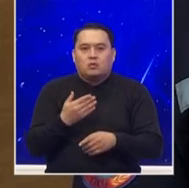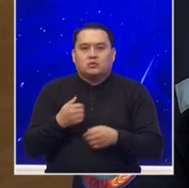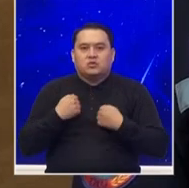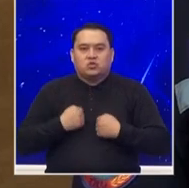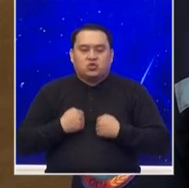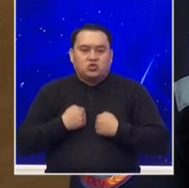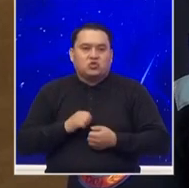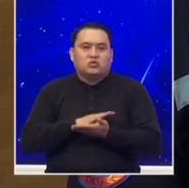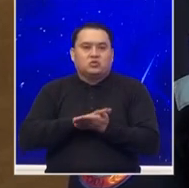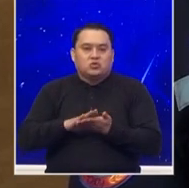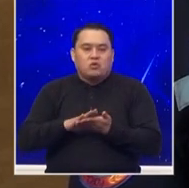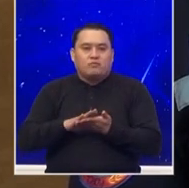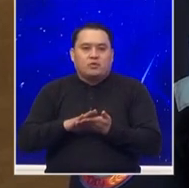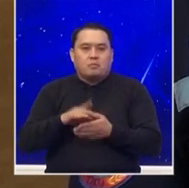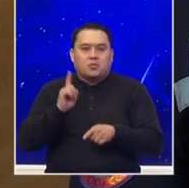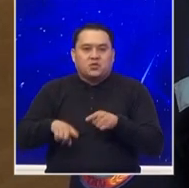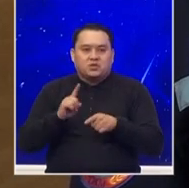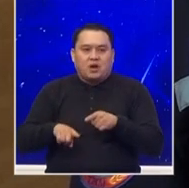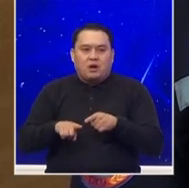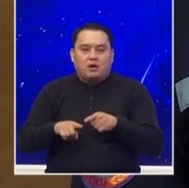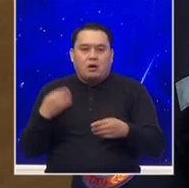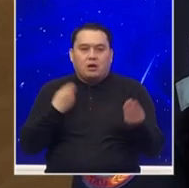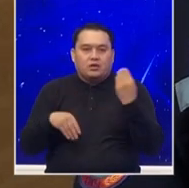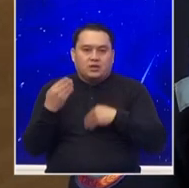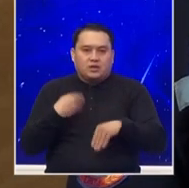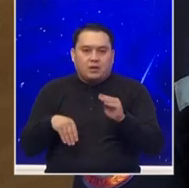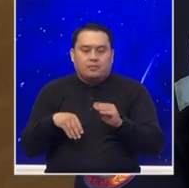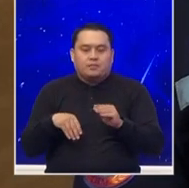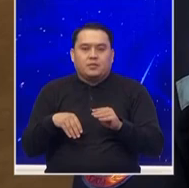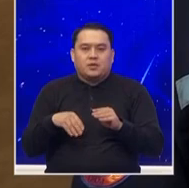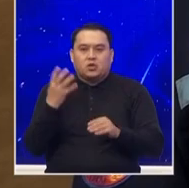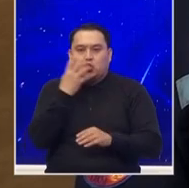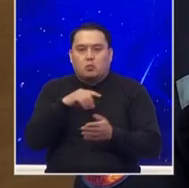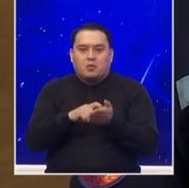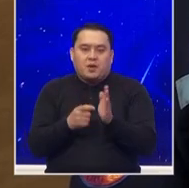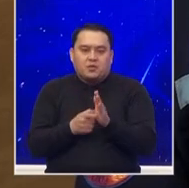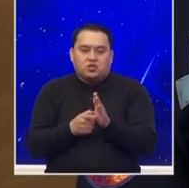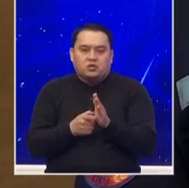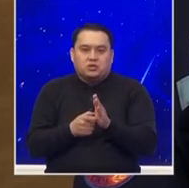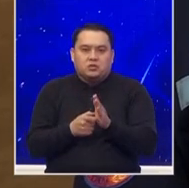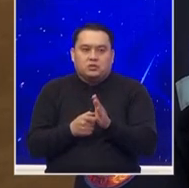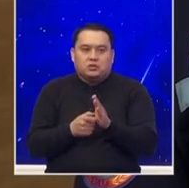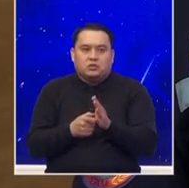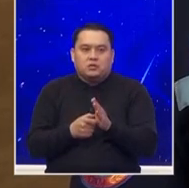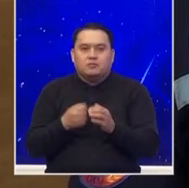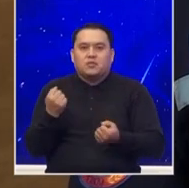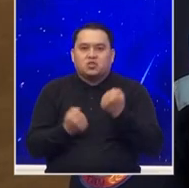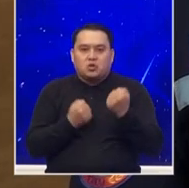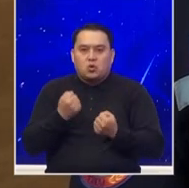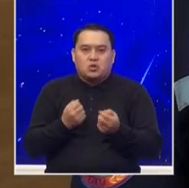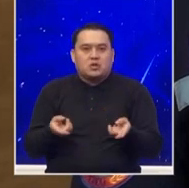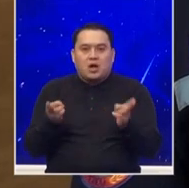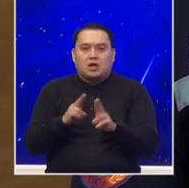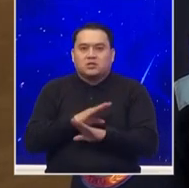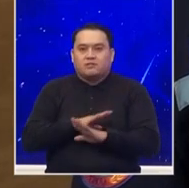растереться, постараться быстро одеться и пройти в теплое помещение, либо в машину. Не оставлять